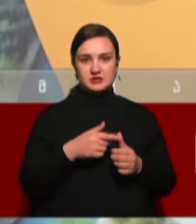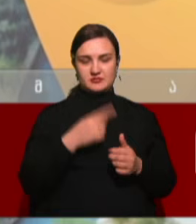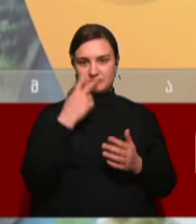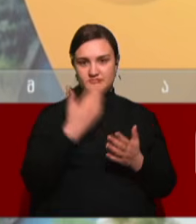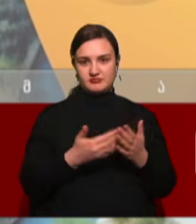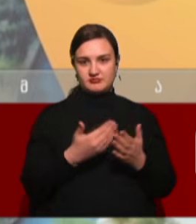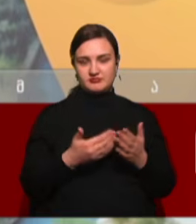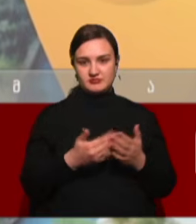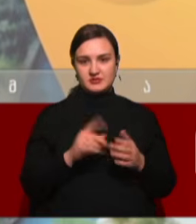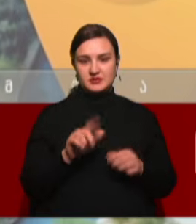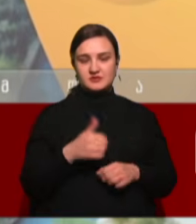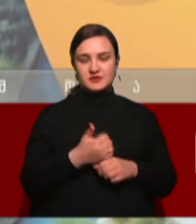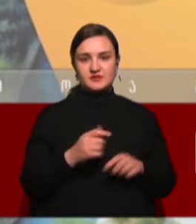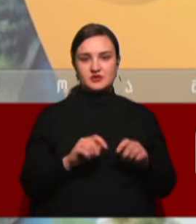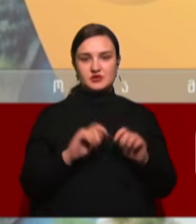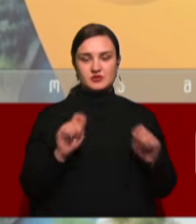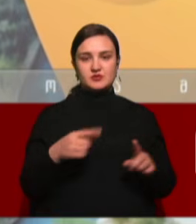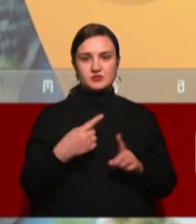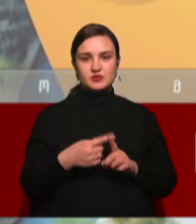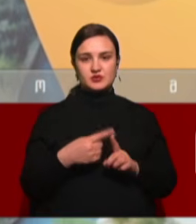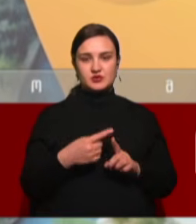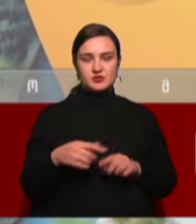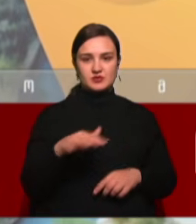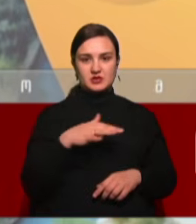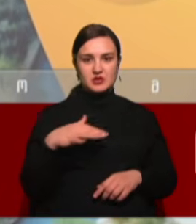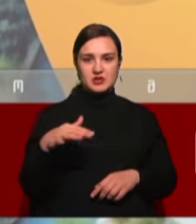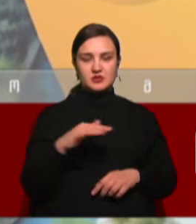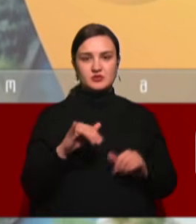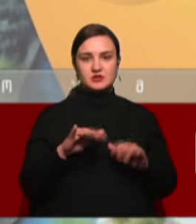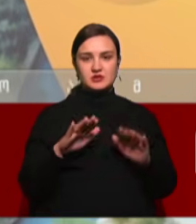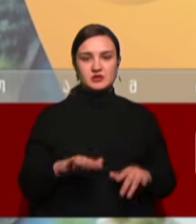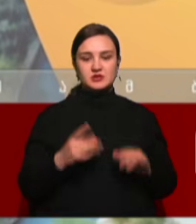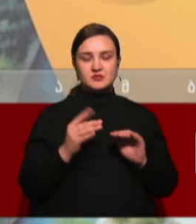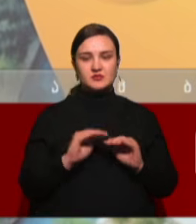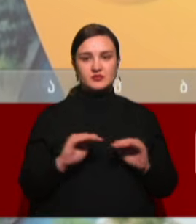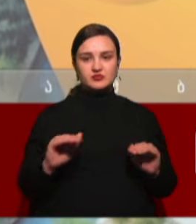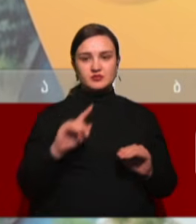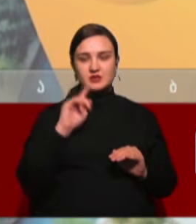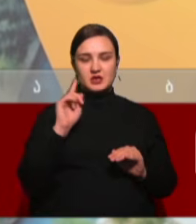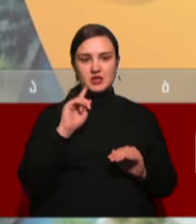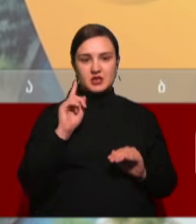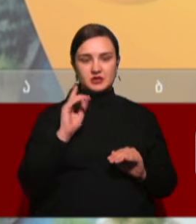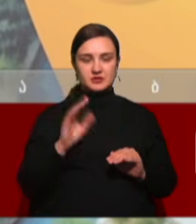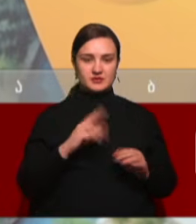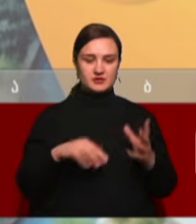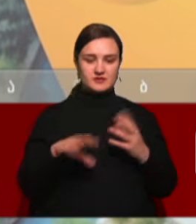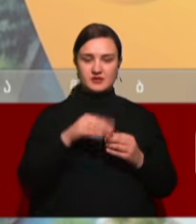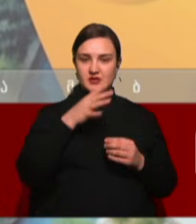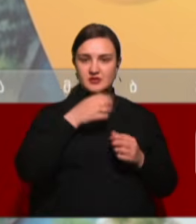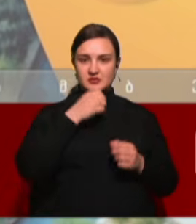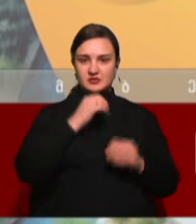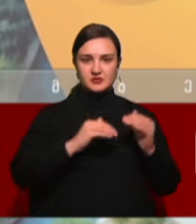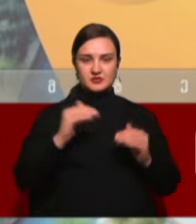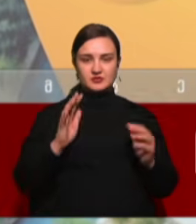რაც მთავარია შექმნის პოზიტიურ გარემოს, სადაც ბავშვები, ახალგაზრდები და ყველა ასაკის